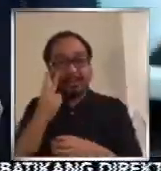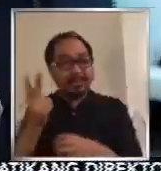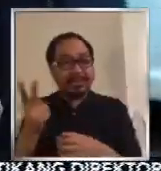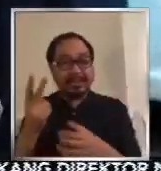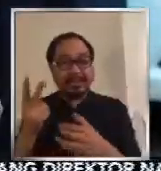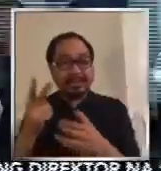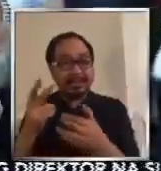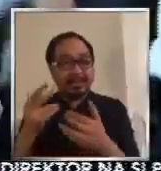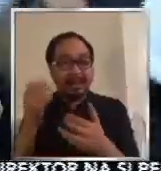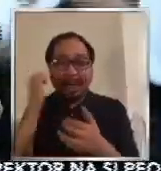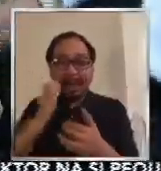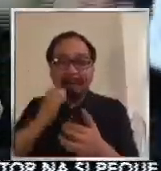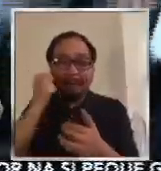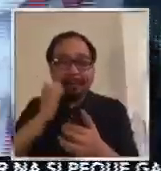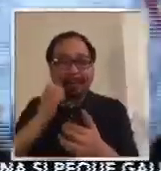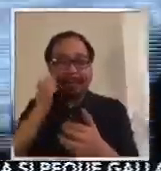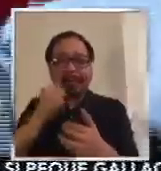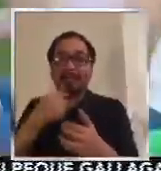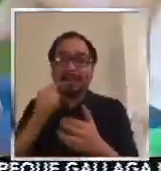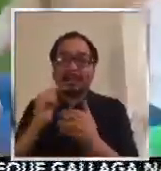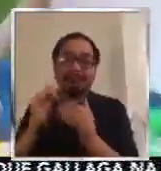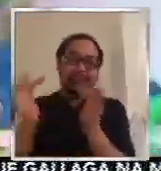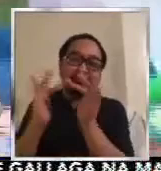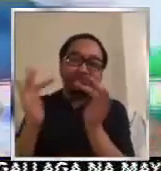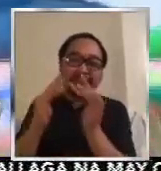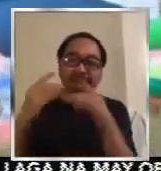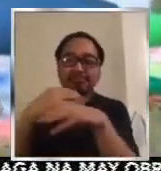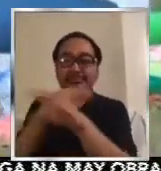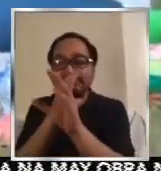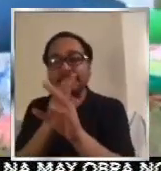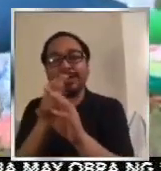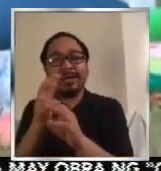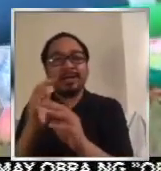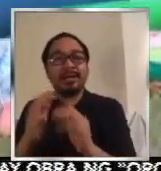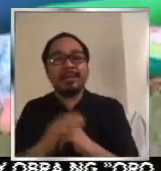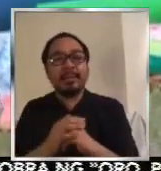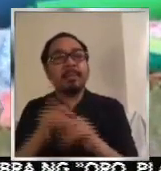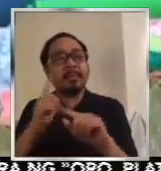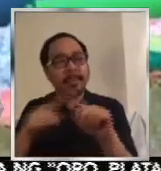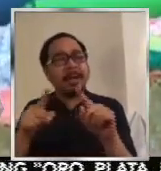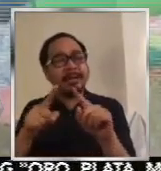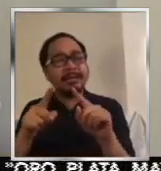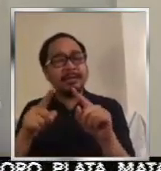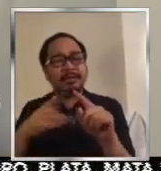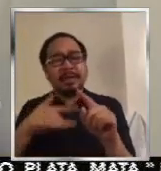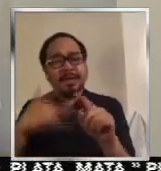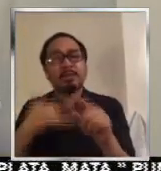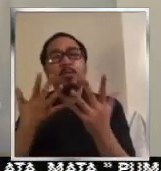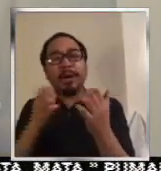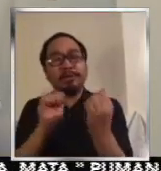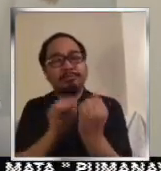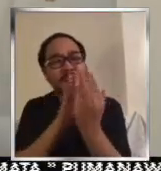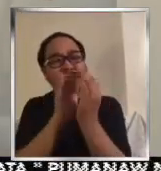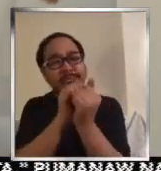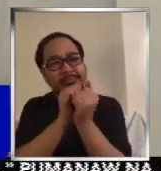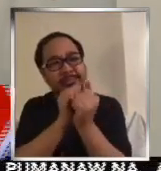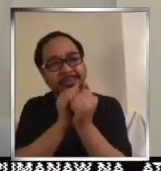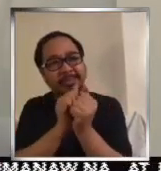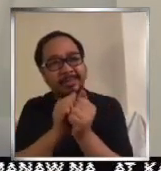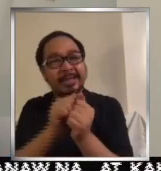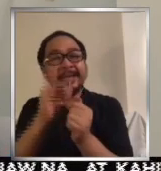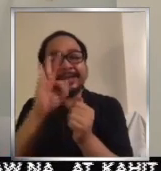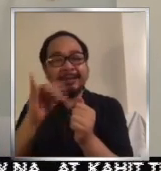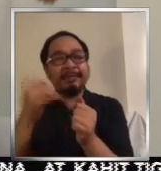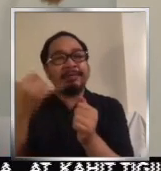daw silang nagkakamustahan online, iba pa rin daw ang magkakasama sila tuwing may taping. Namimiss ko po yung pag-bonding po namin